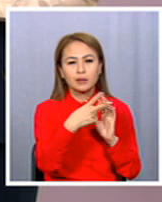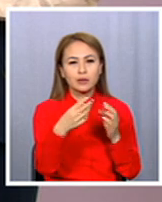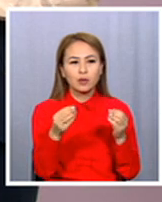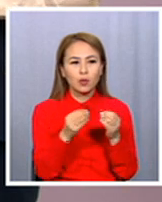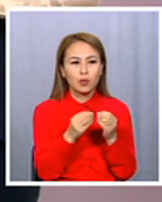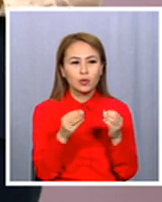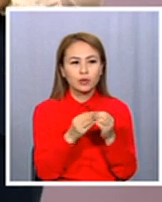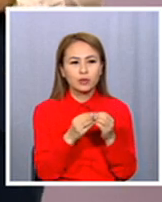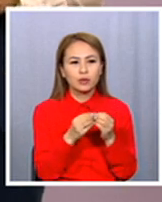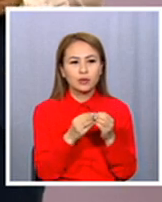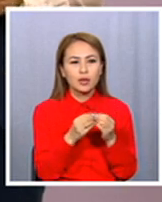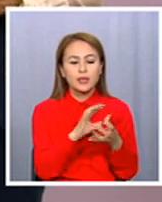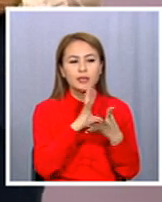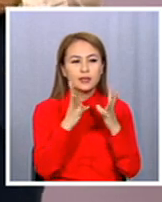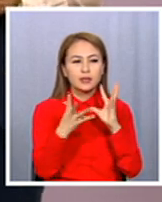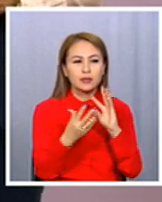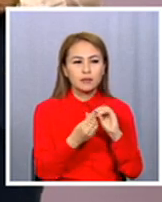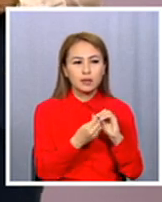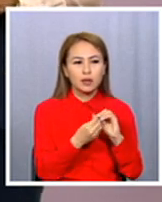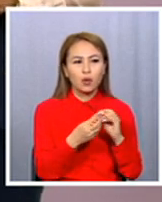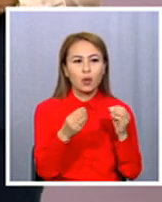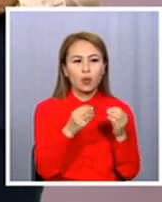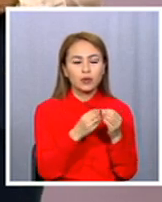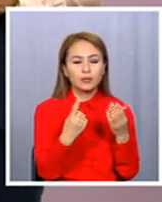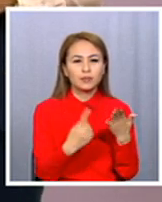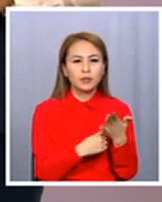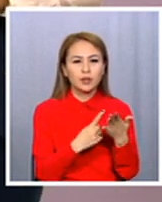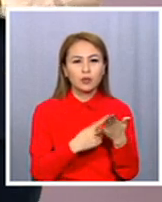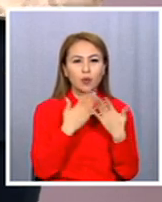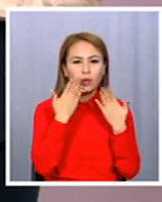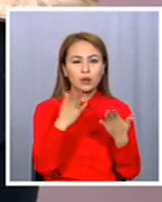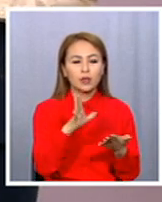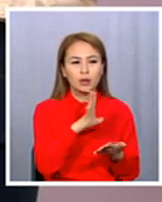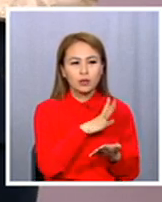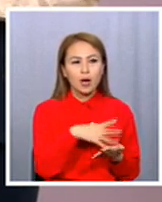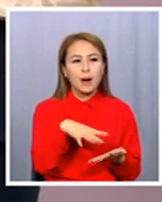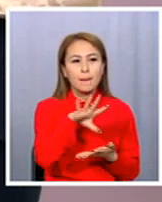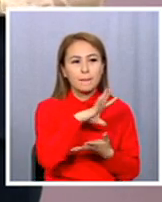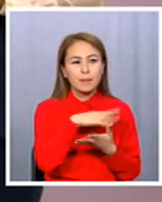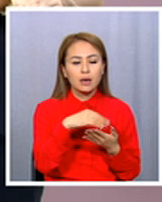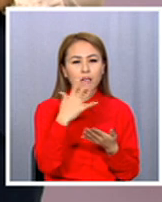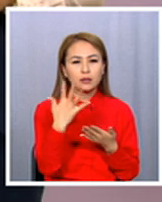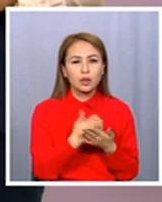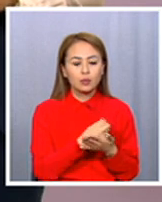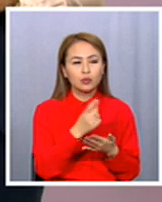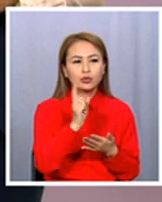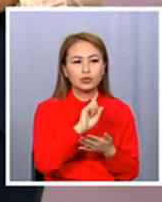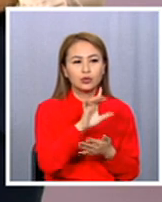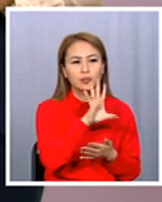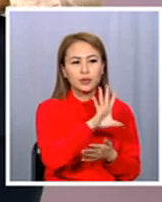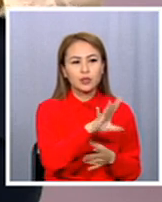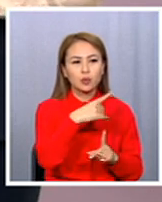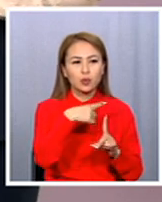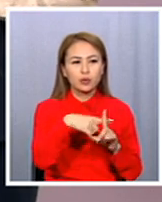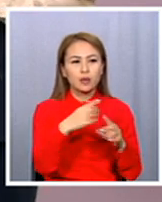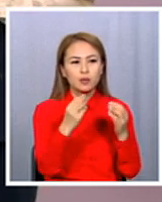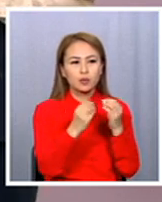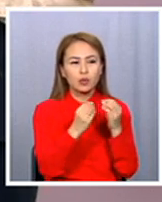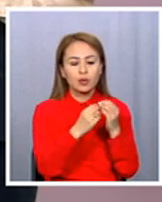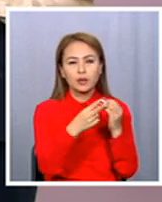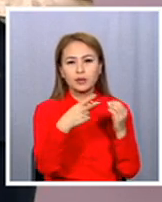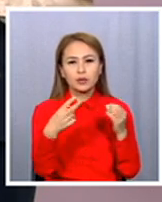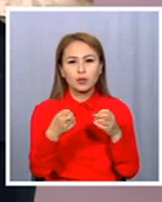10-ға тең. Демек, арман 10 бет оқыған екен. Ал барлығын табу үшін 5-ке 10-ды қосамыз.